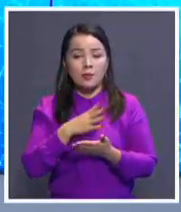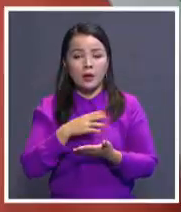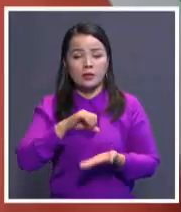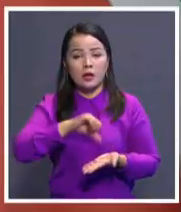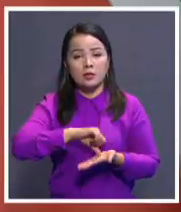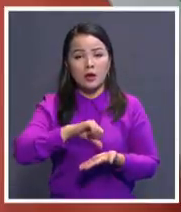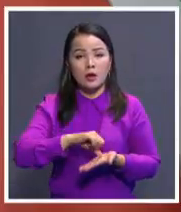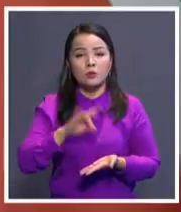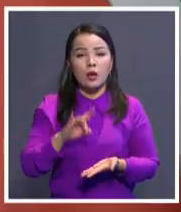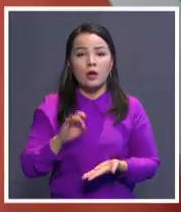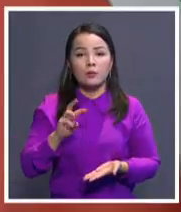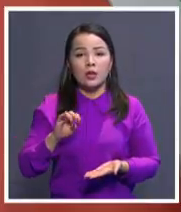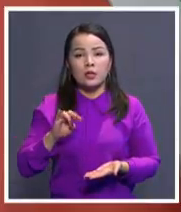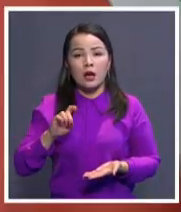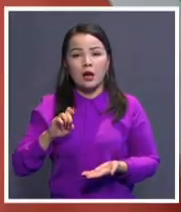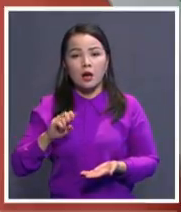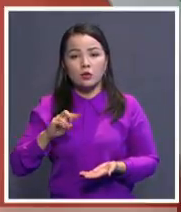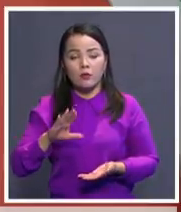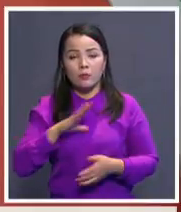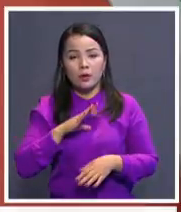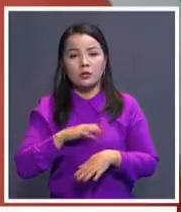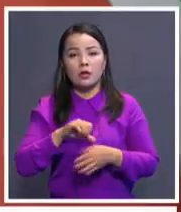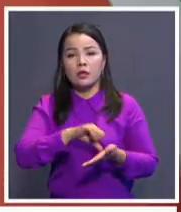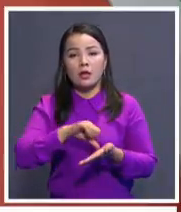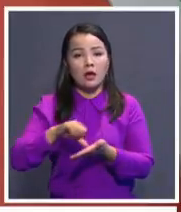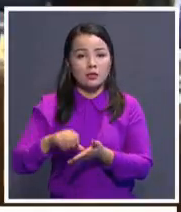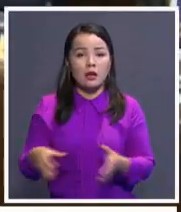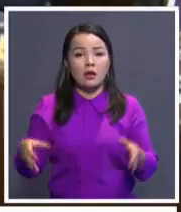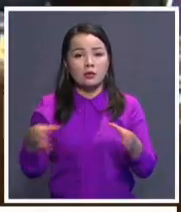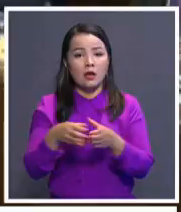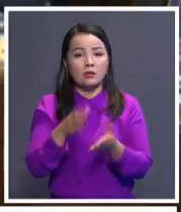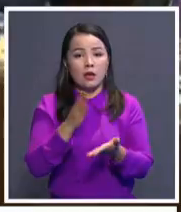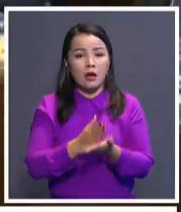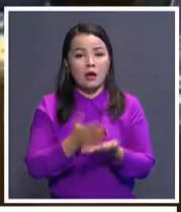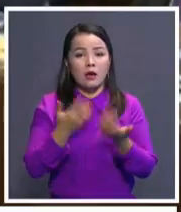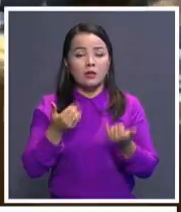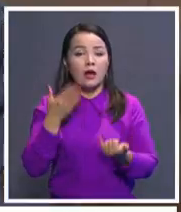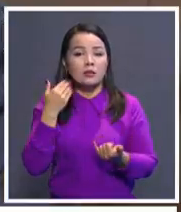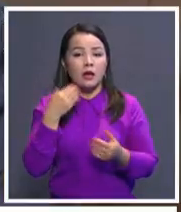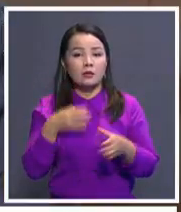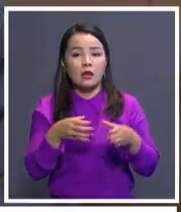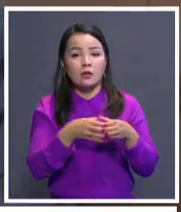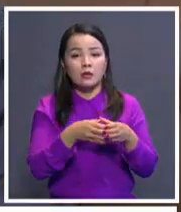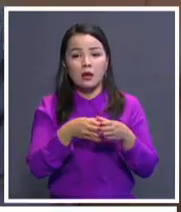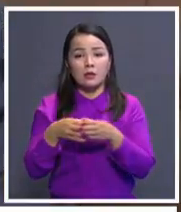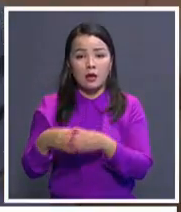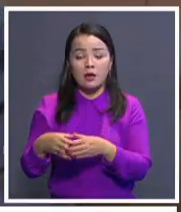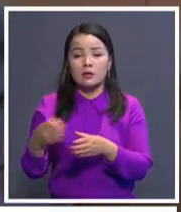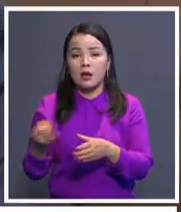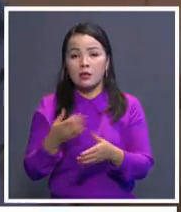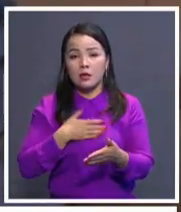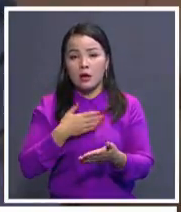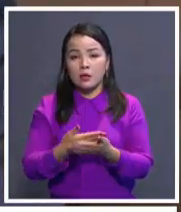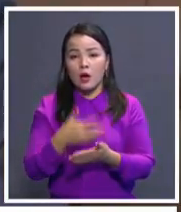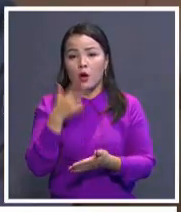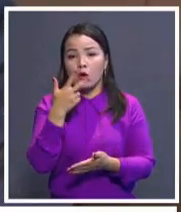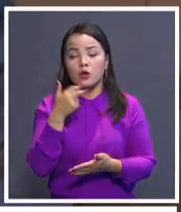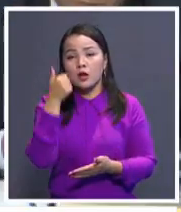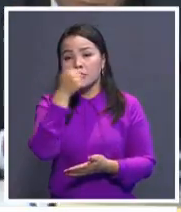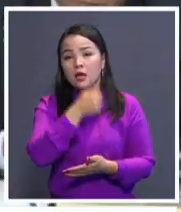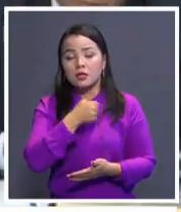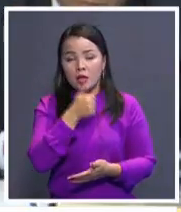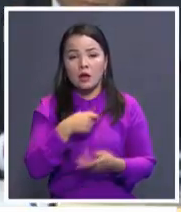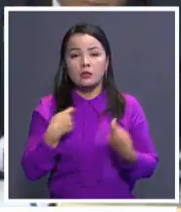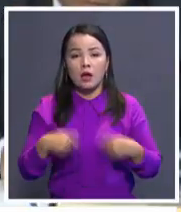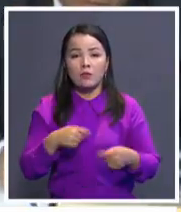президенті Рустам Миниханов бастаған делегация қатысты. Облыстың татар елімен ынтымақтастығы артып келеді. Соңғы 3 жылда өзара